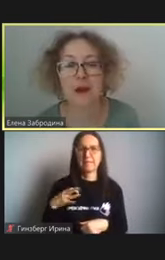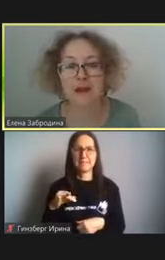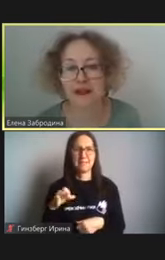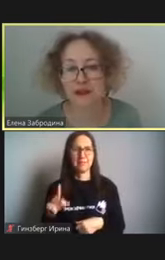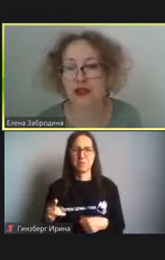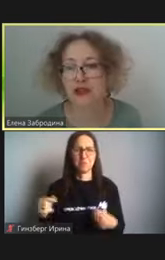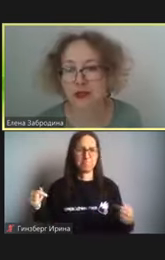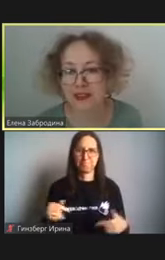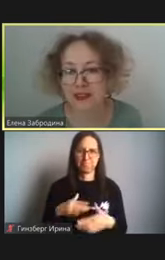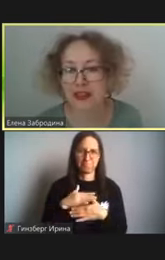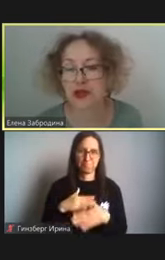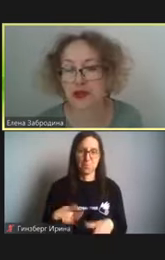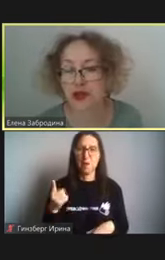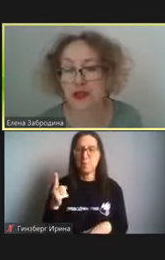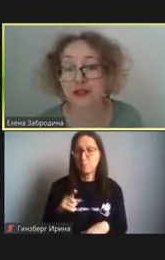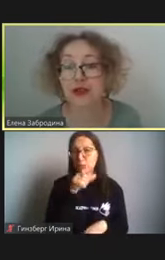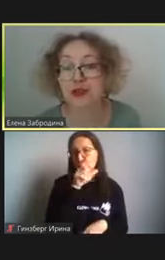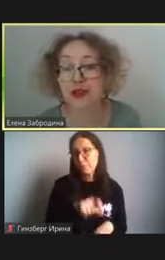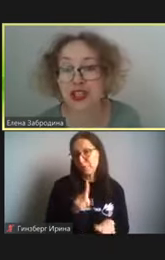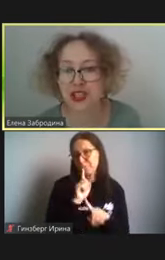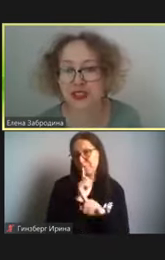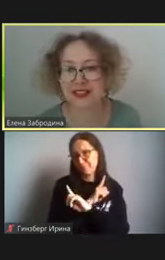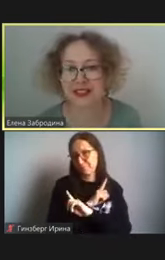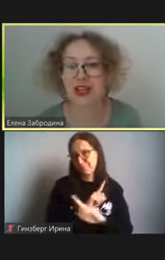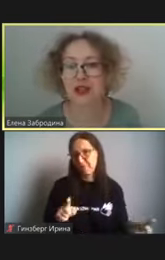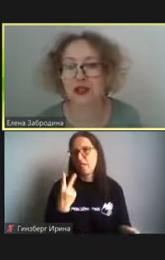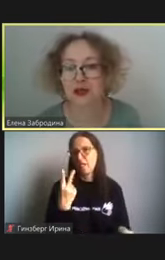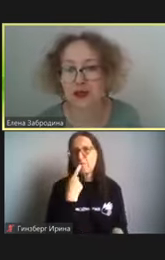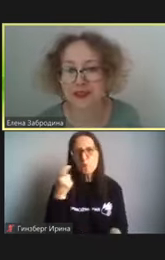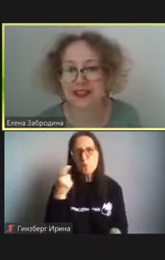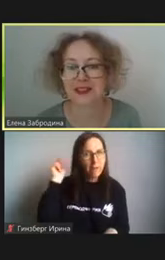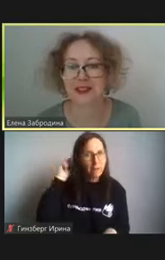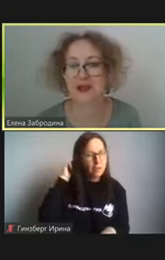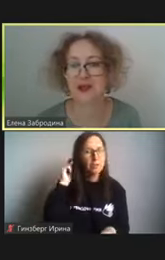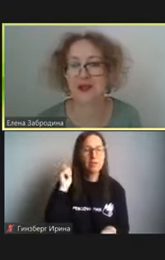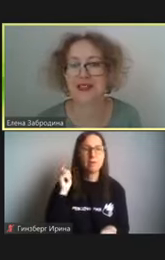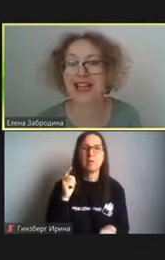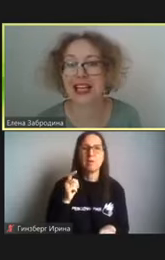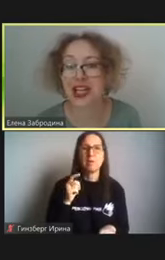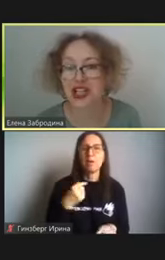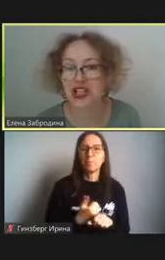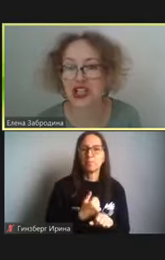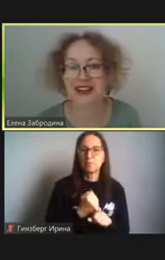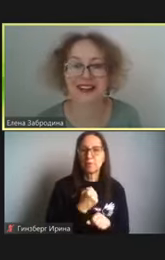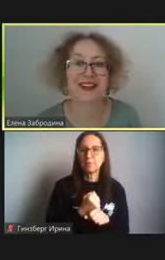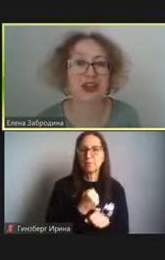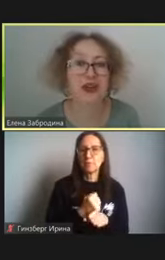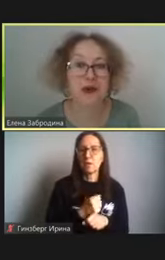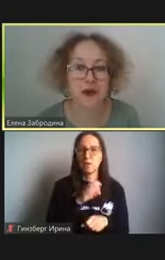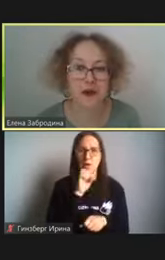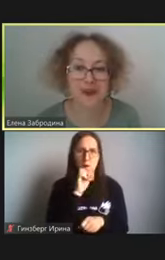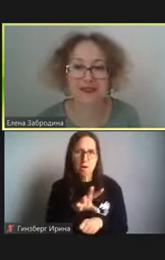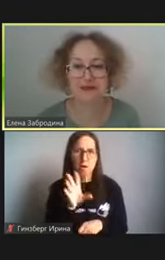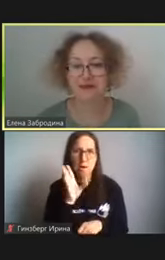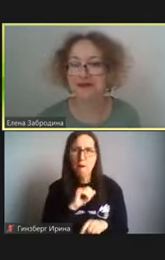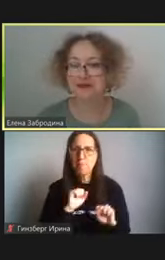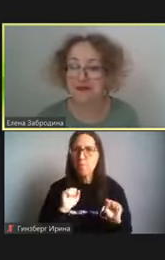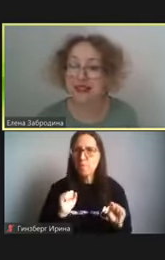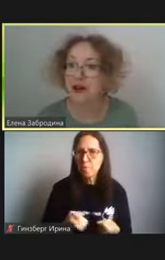сатиром, потому что люди — существа двуличные, из уст их исходит и жар, и